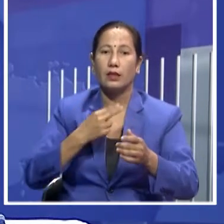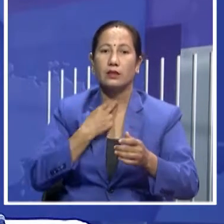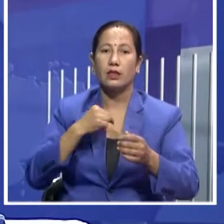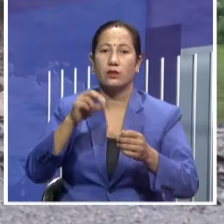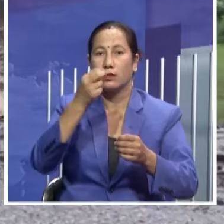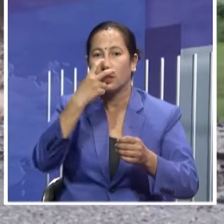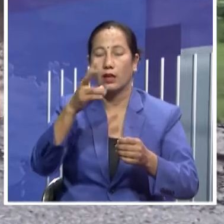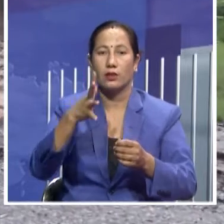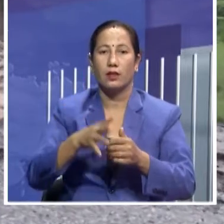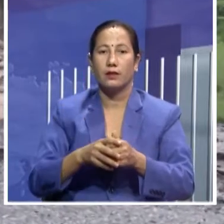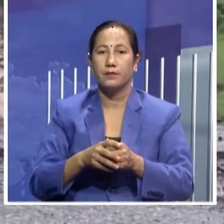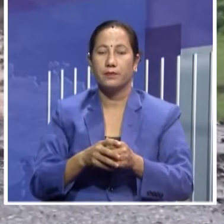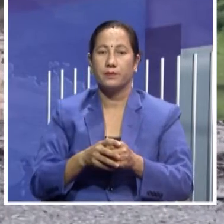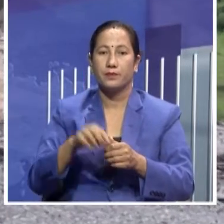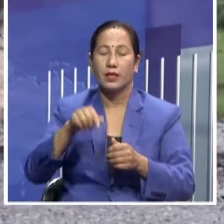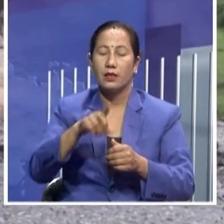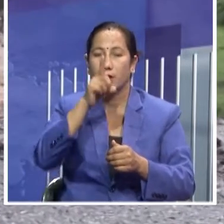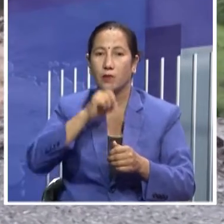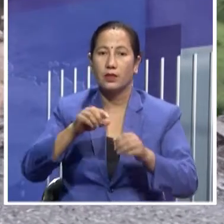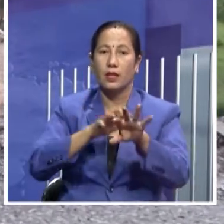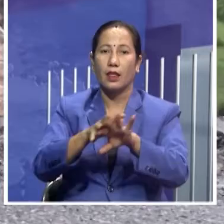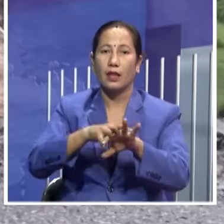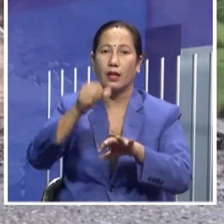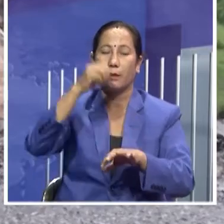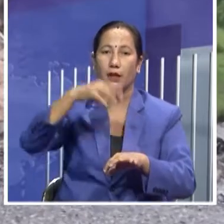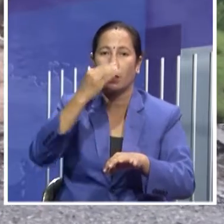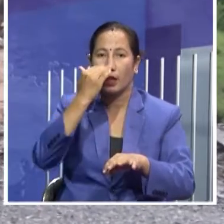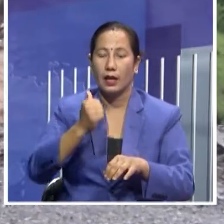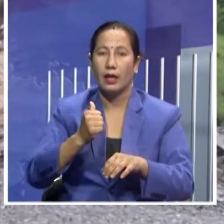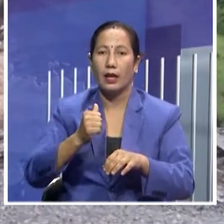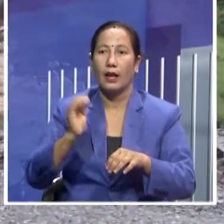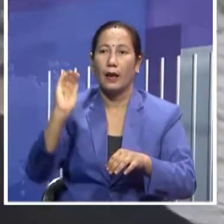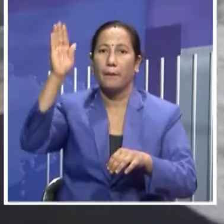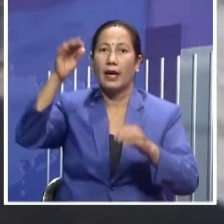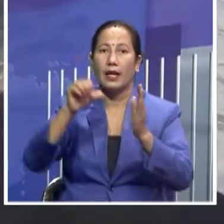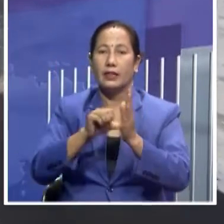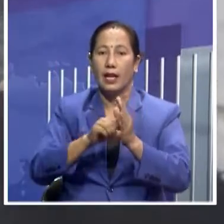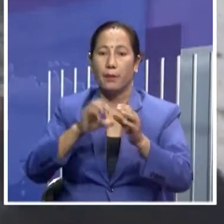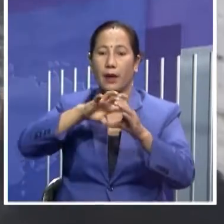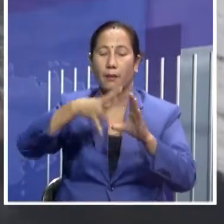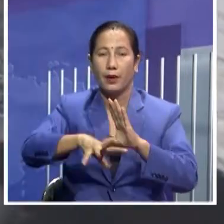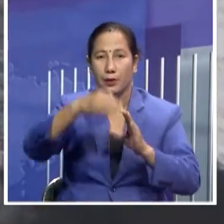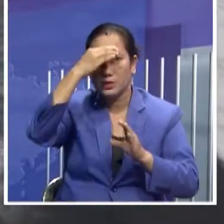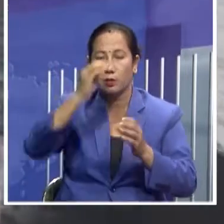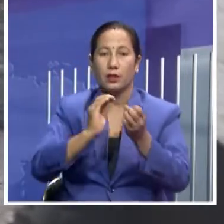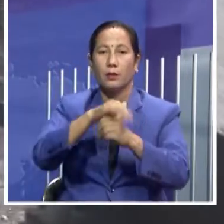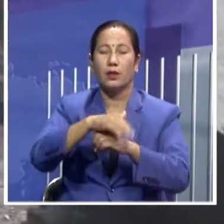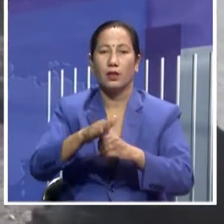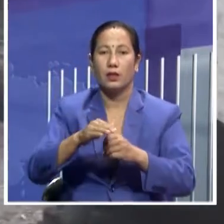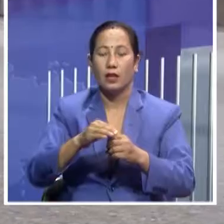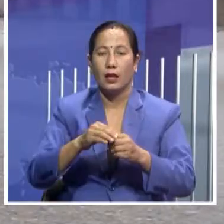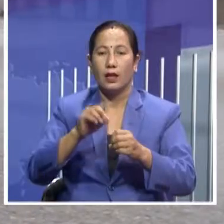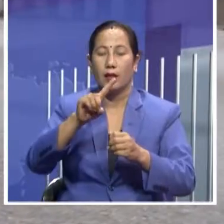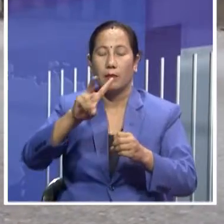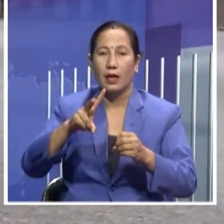छैन। यस वर्ष धेरै पानी परेका कारण पहाडी जिल्लाहरूमा पहिरोको समस्या बढेको छ। बाह्रै